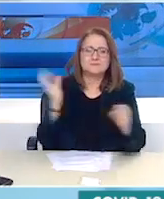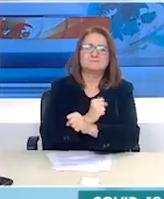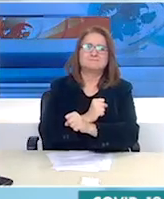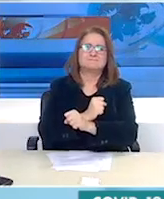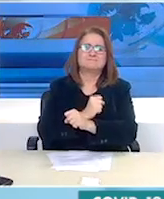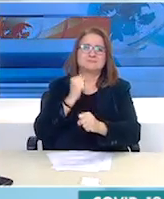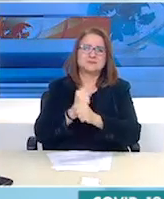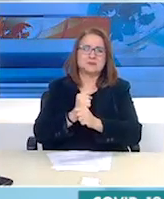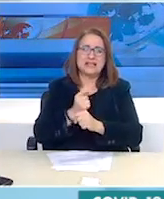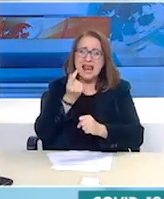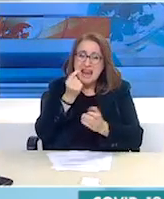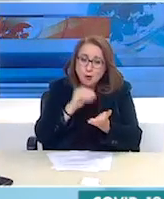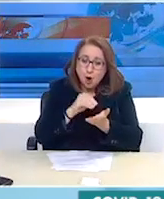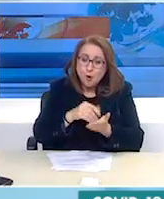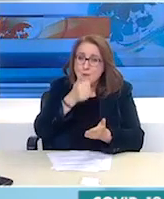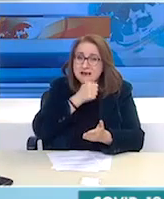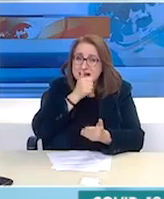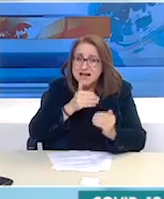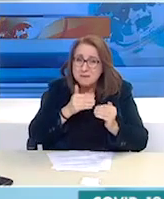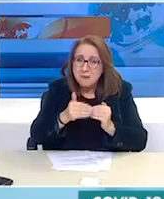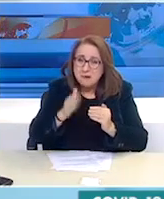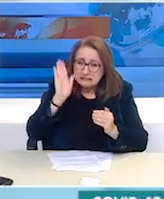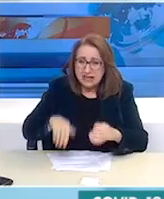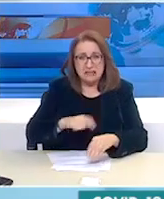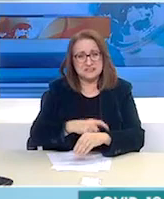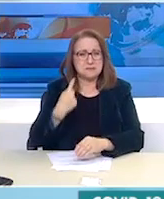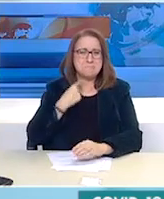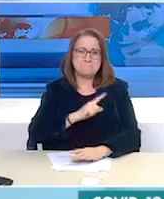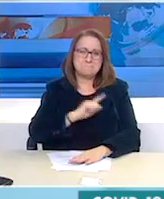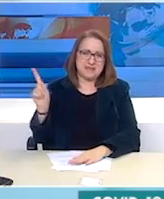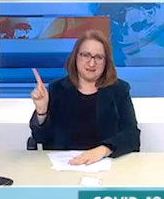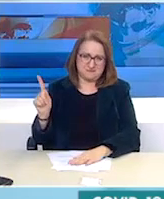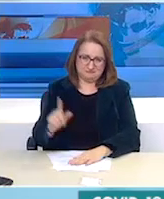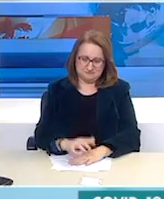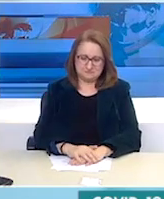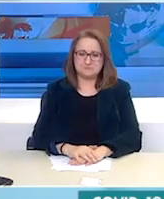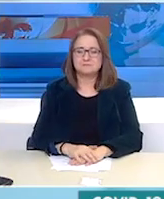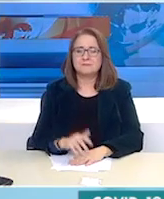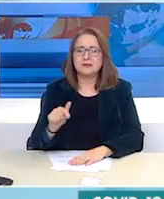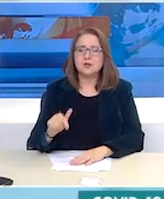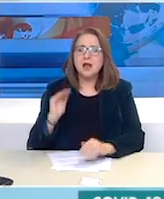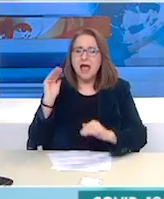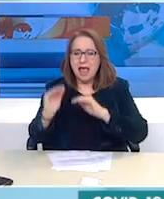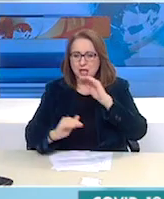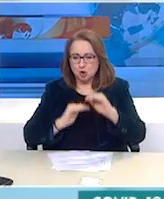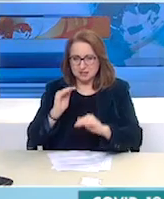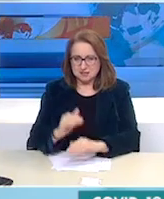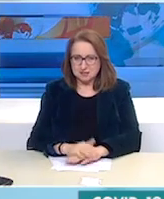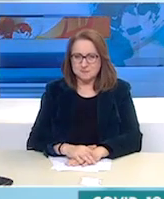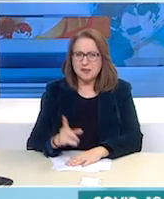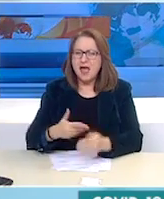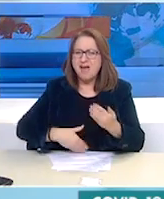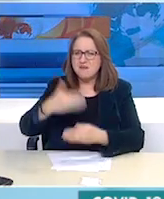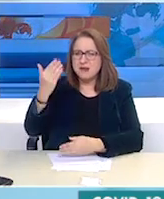Ευχαριστούμε, κύριε Υπουργέ. Να περάσουμε σε ερωτήσεις. Η κυρία Καρλατήρα από την εφημερίδα Πρώτο Θέμα και το πρωτοθέμα.gr. Κύριε Τσιόδρα και κύριε